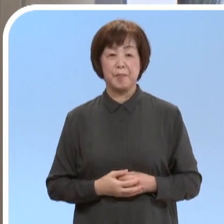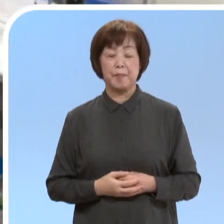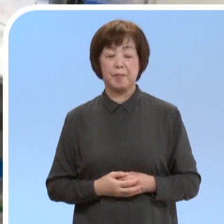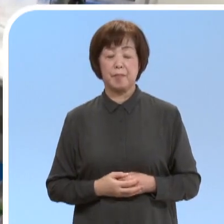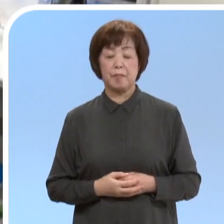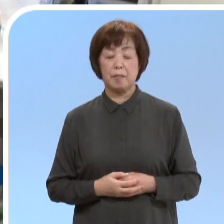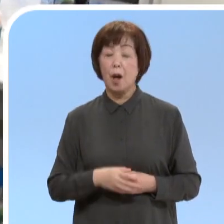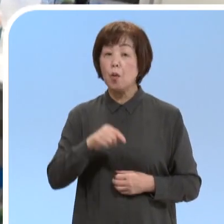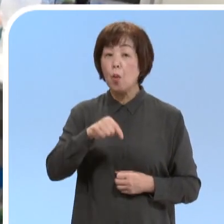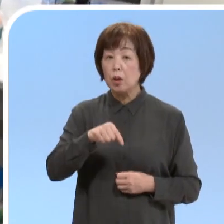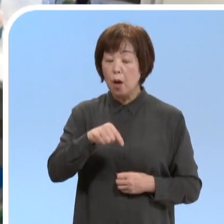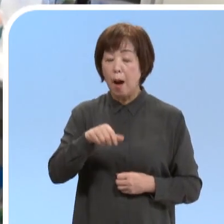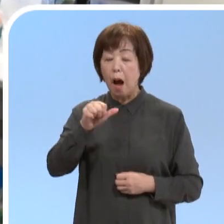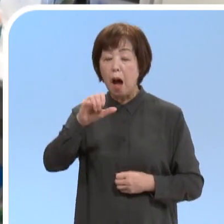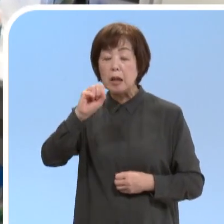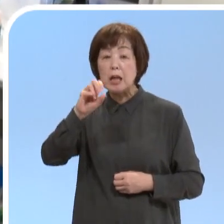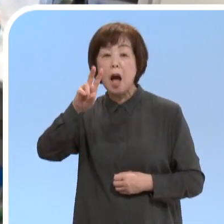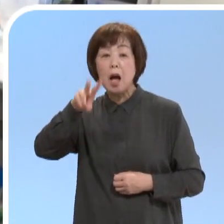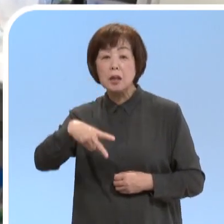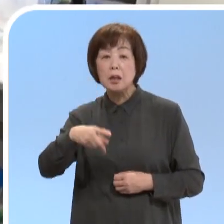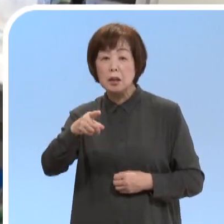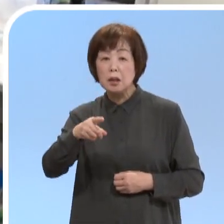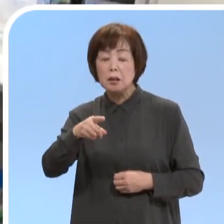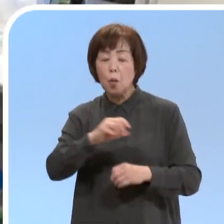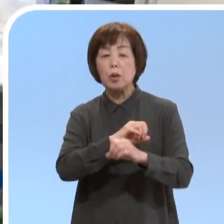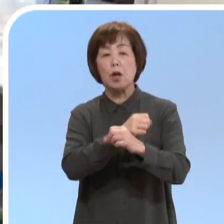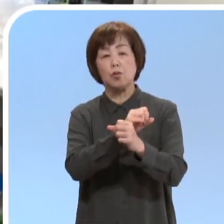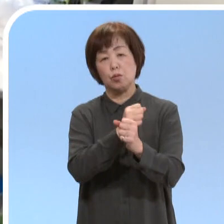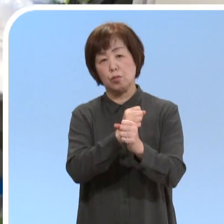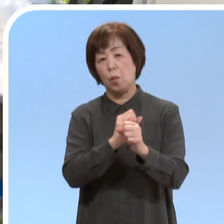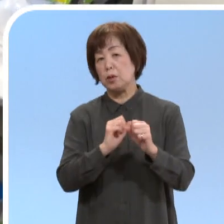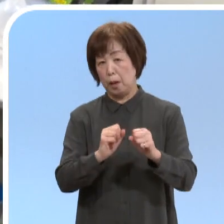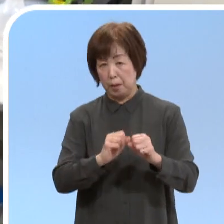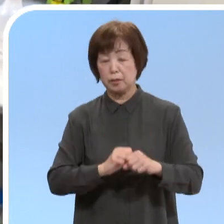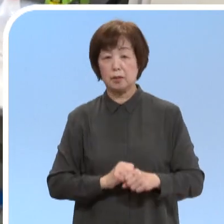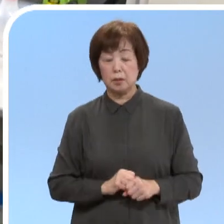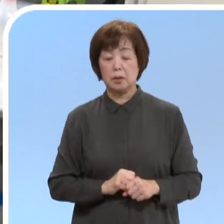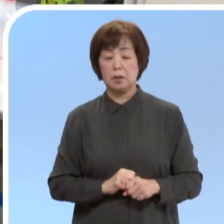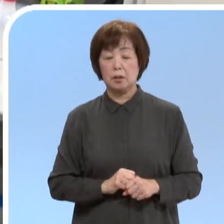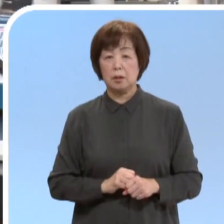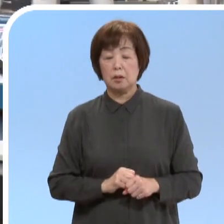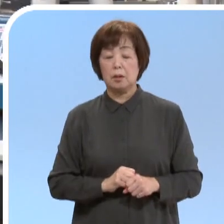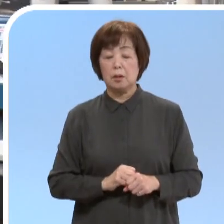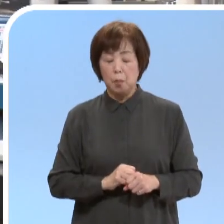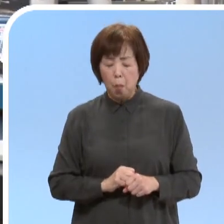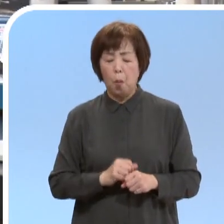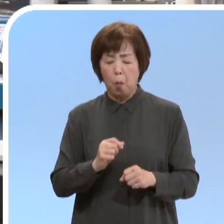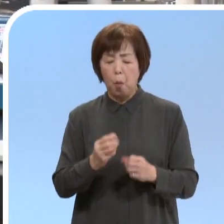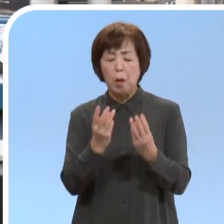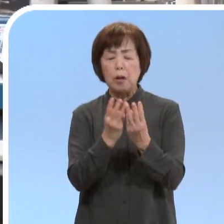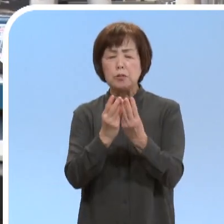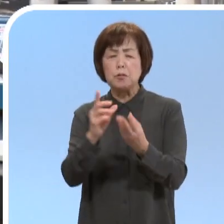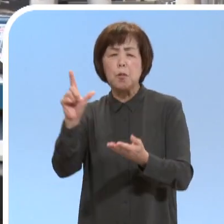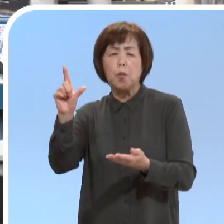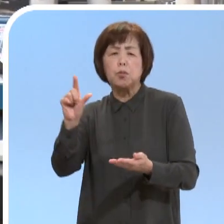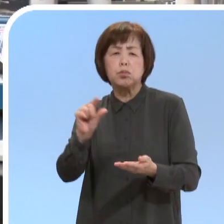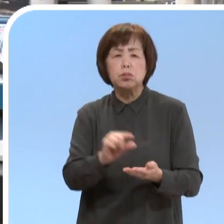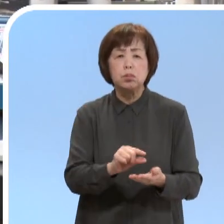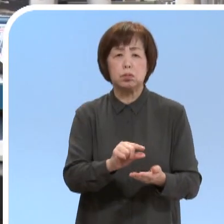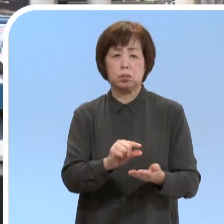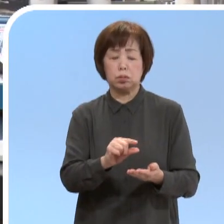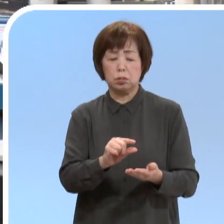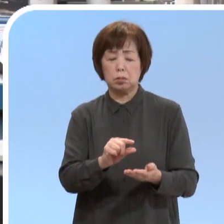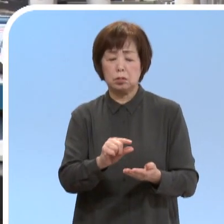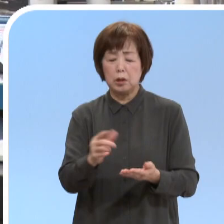に特にここではあの漁りについて研究してたんですけれどももう激減で今